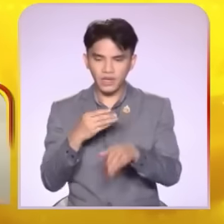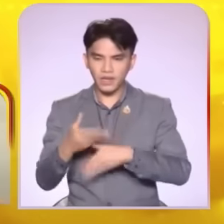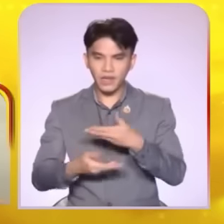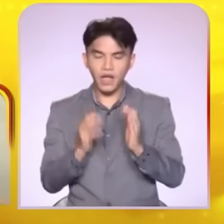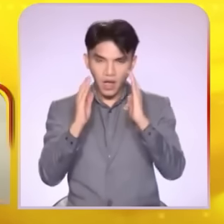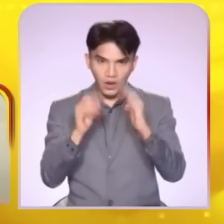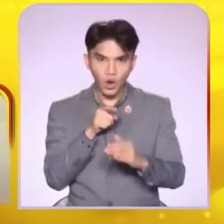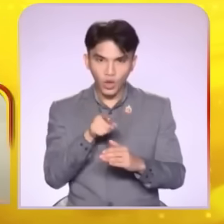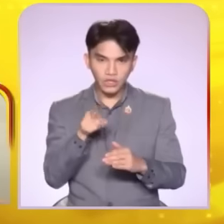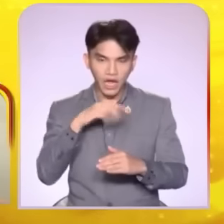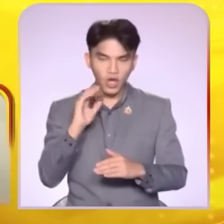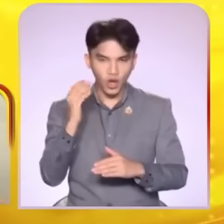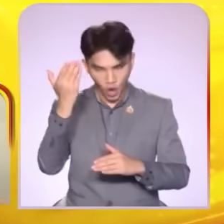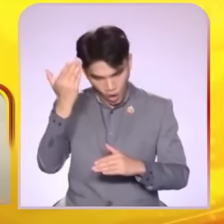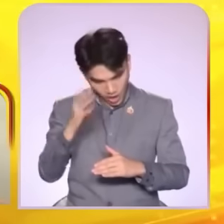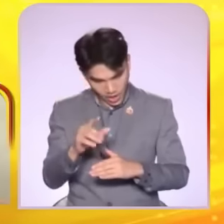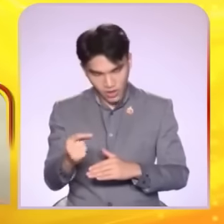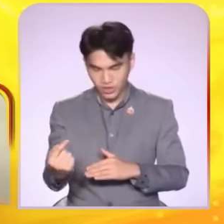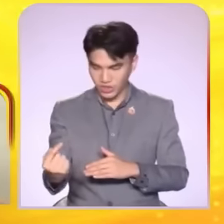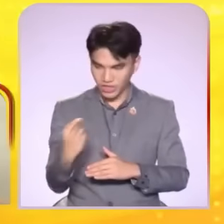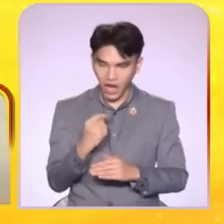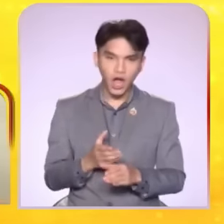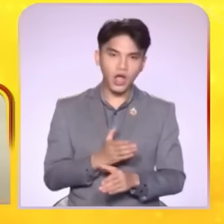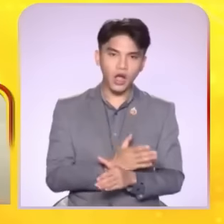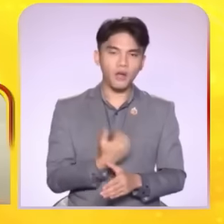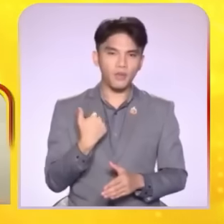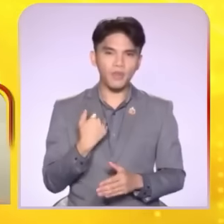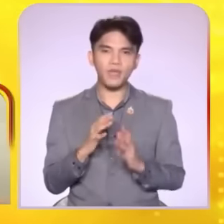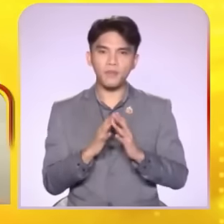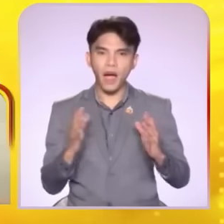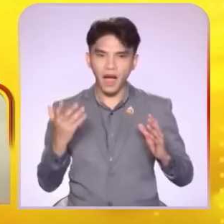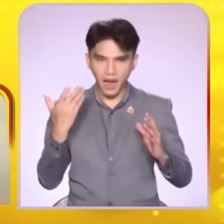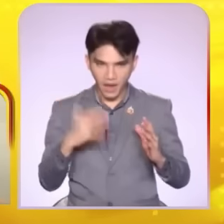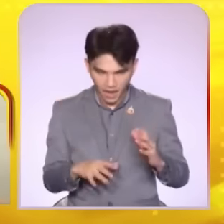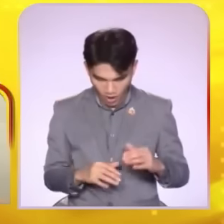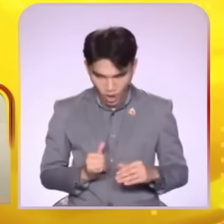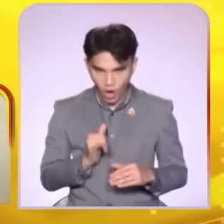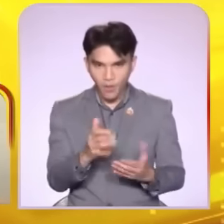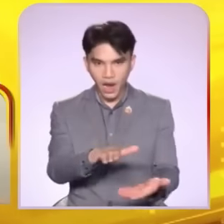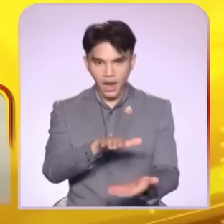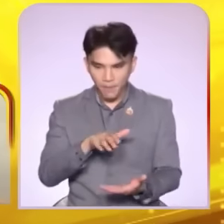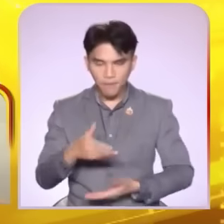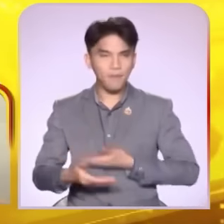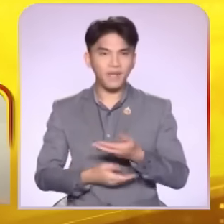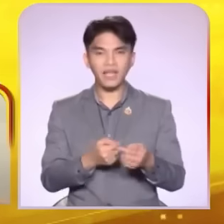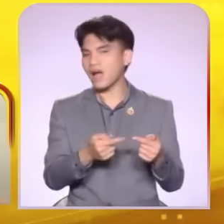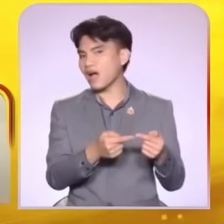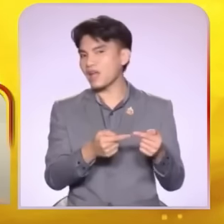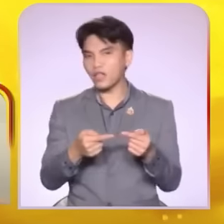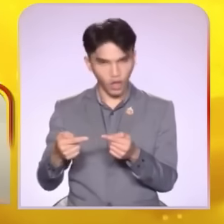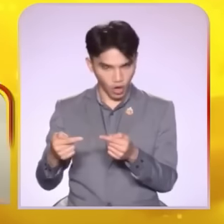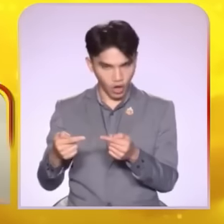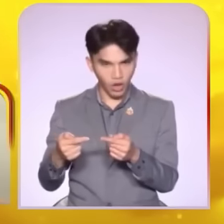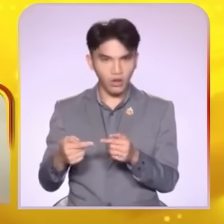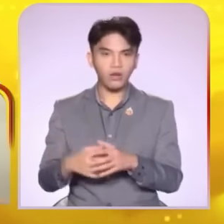ให้ลูกค้าสั่งพรีออเดอร์มาก่อนก็คือสั่งล่วงหน้าแล้วพอมีออเดอร์เยอะๆปุ๊บเขาก็มารับสินค้าที่บริษัทแล้วก็น